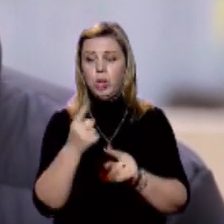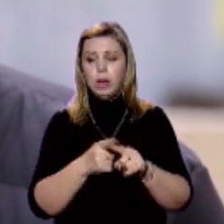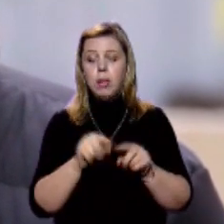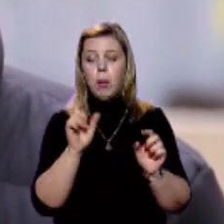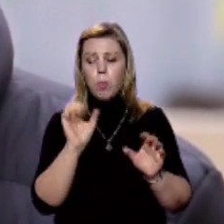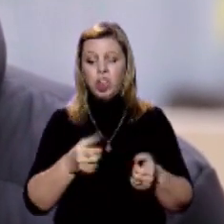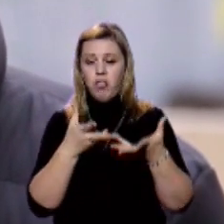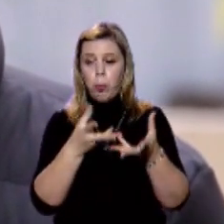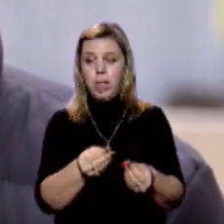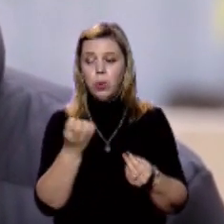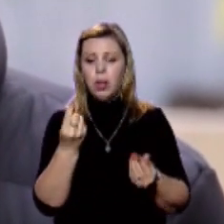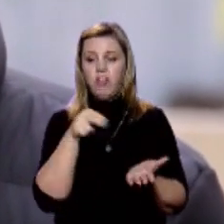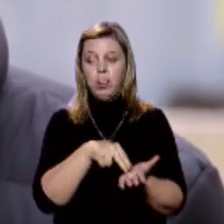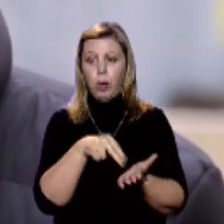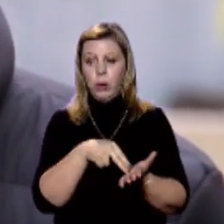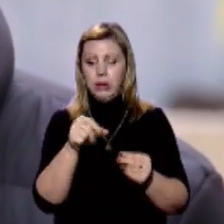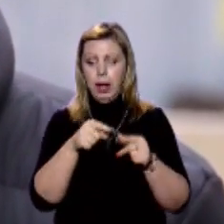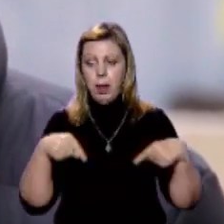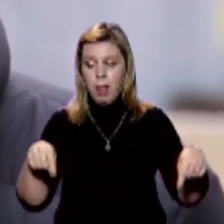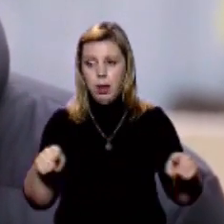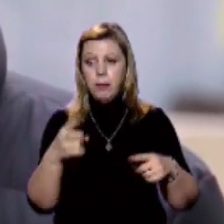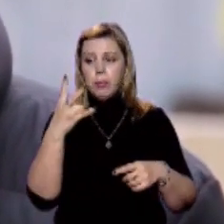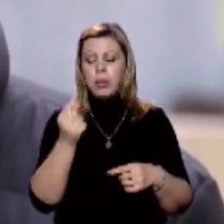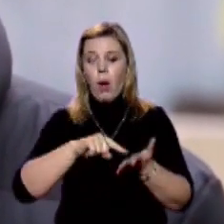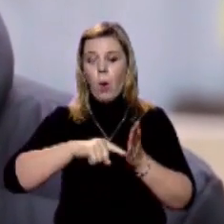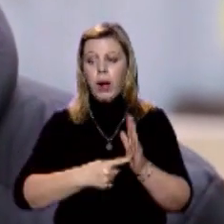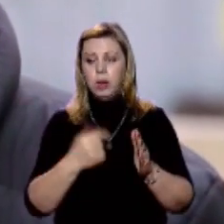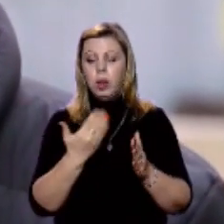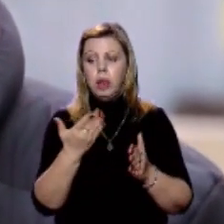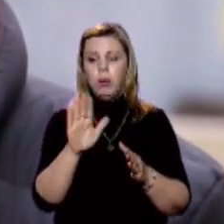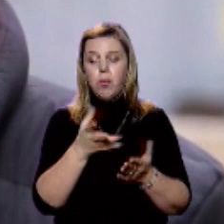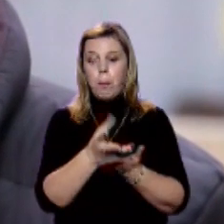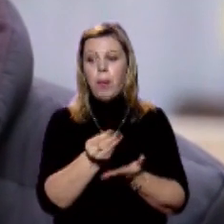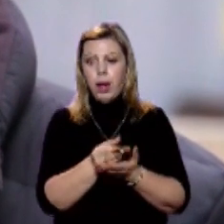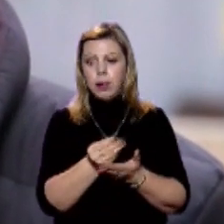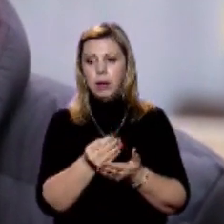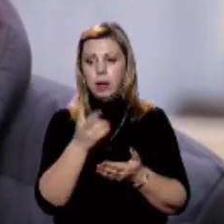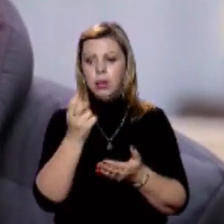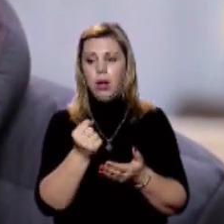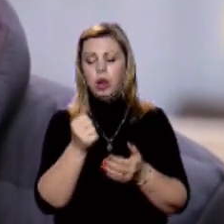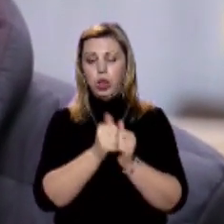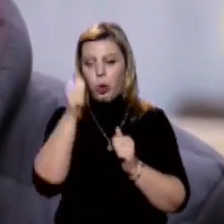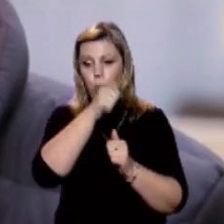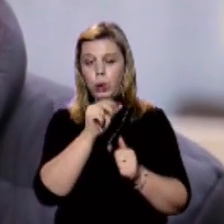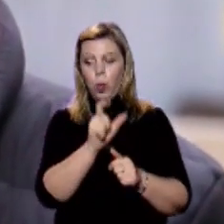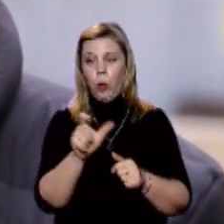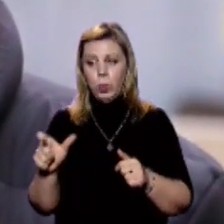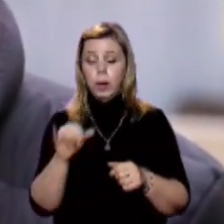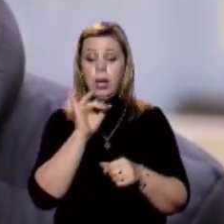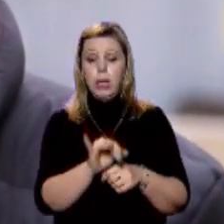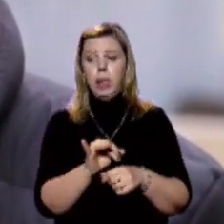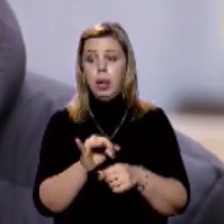може вплинути на вартість земельної ділянки, на оренду, яку вони платять там щороку людям.